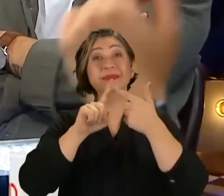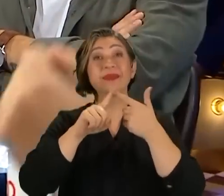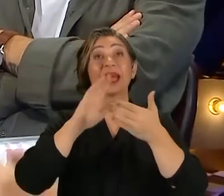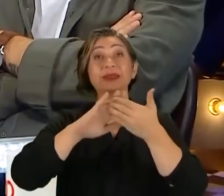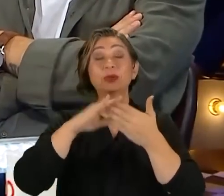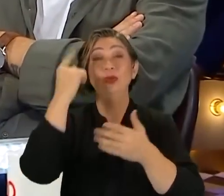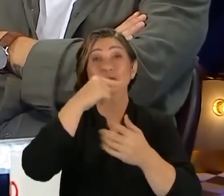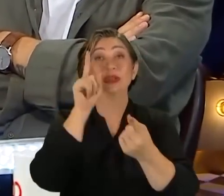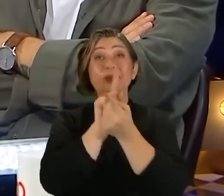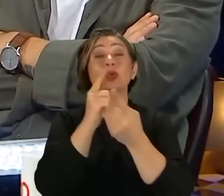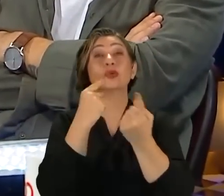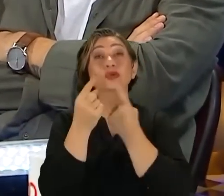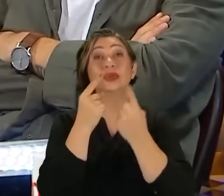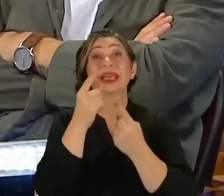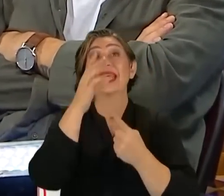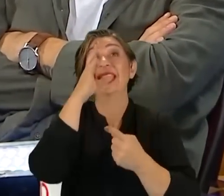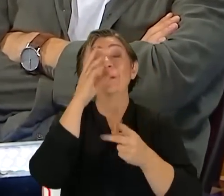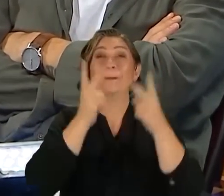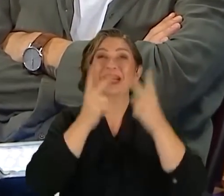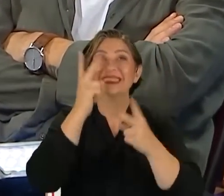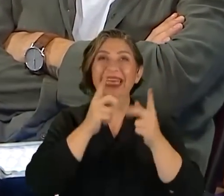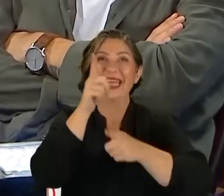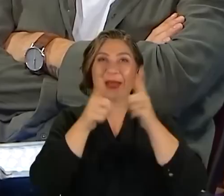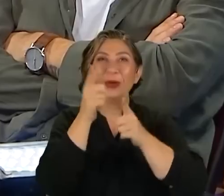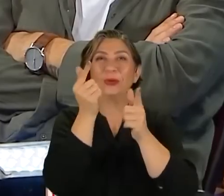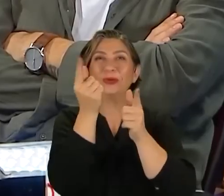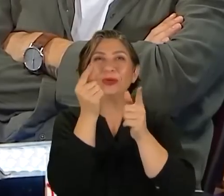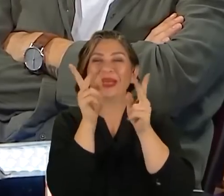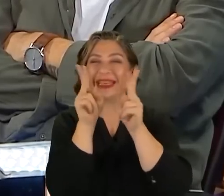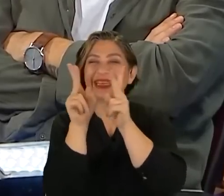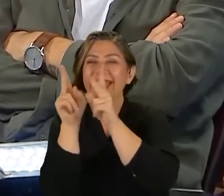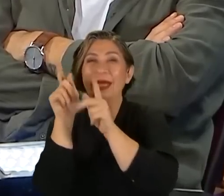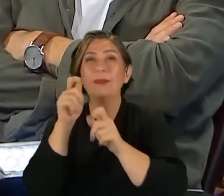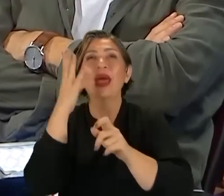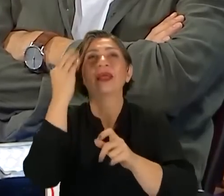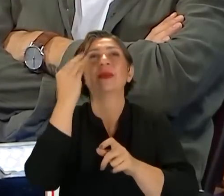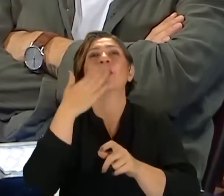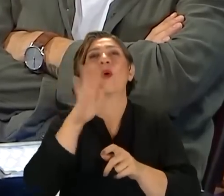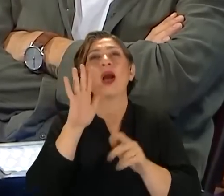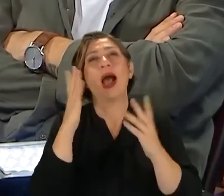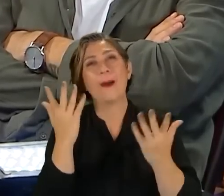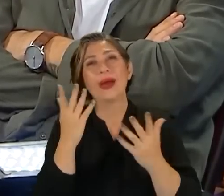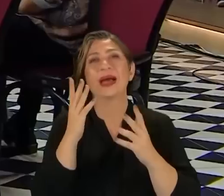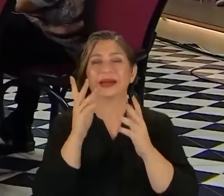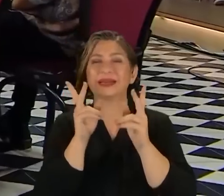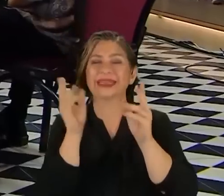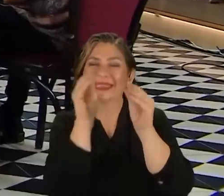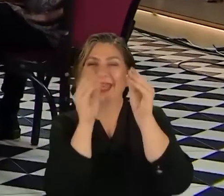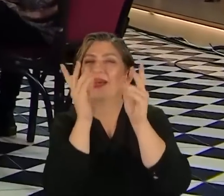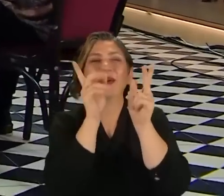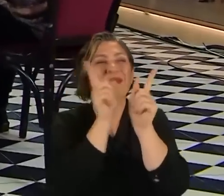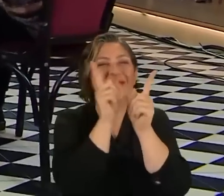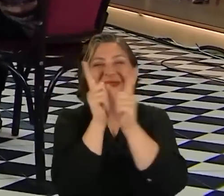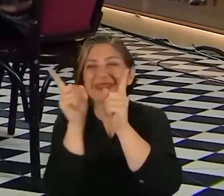Yüz Yüzeyken Konuşuruz'un kimi kliplerinden küçük bir kolaj yapmışlar. Bir anlam ifade etmiyor kolaj. Sadece kolaj.